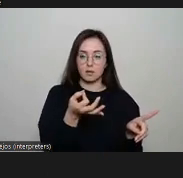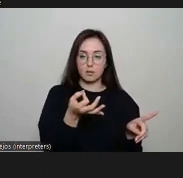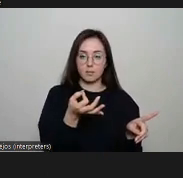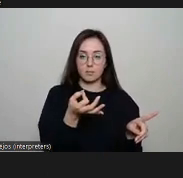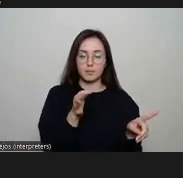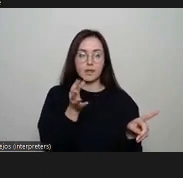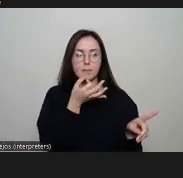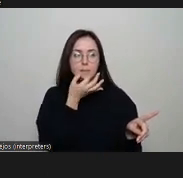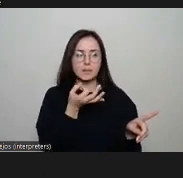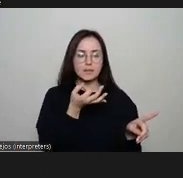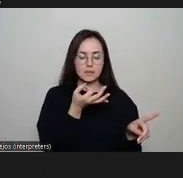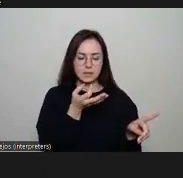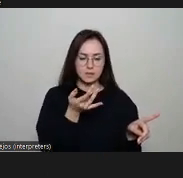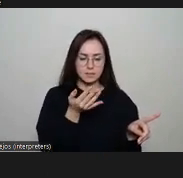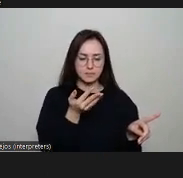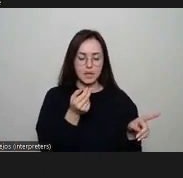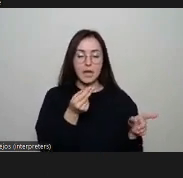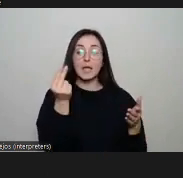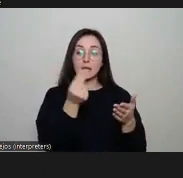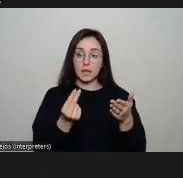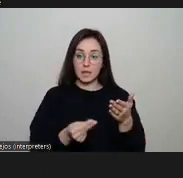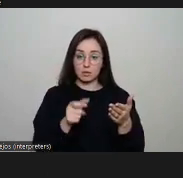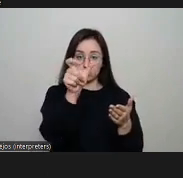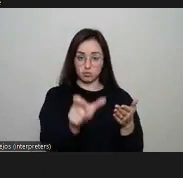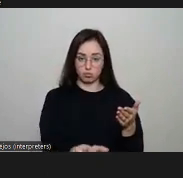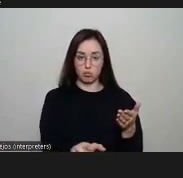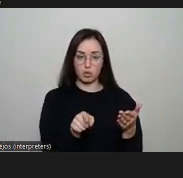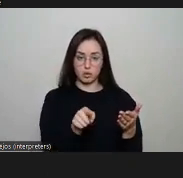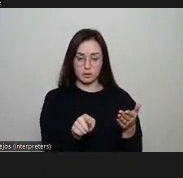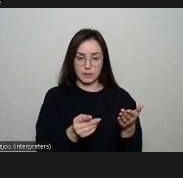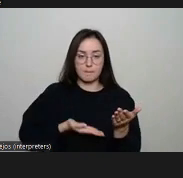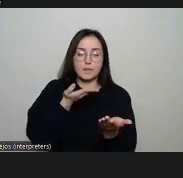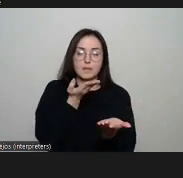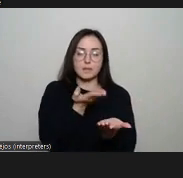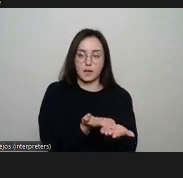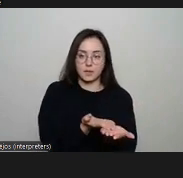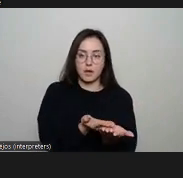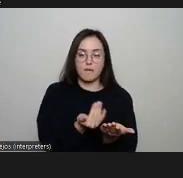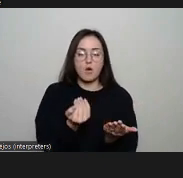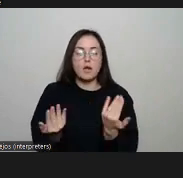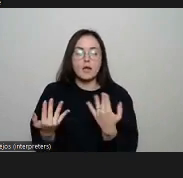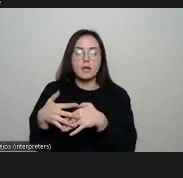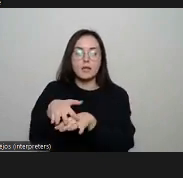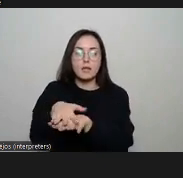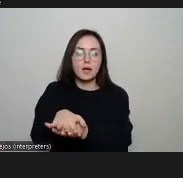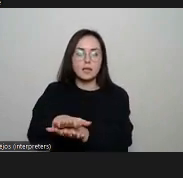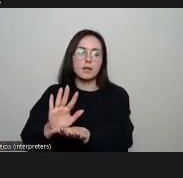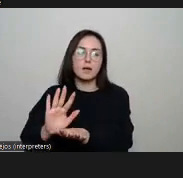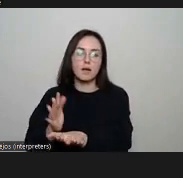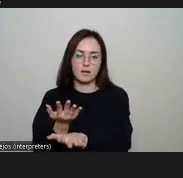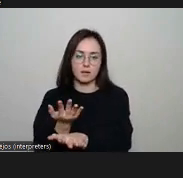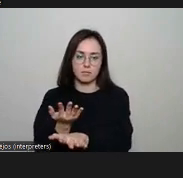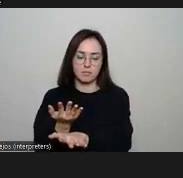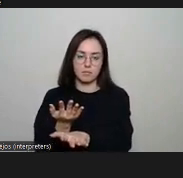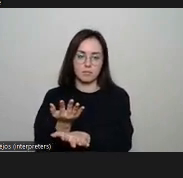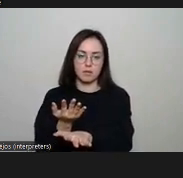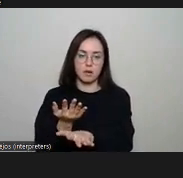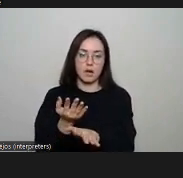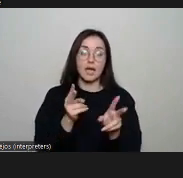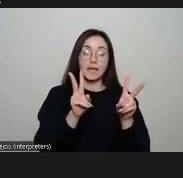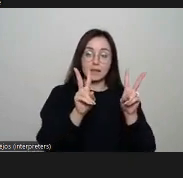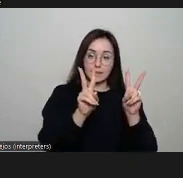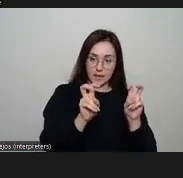kaip čia, artas kaip dailininkus, ne? Tai, tarkim, integracija vyksta per ką? Tai yra ne tik tais per